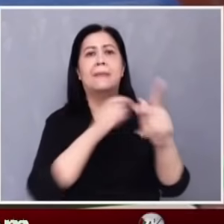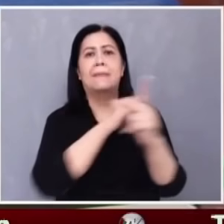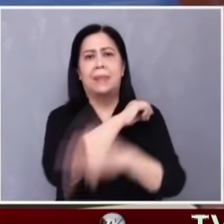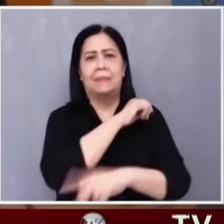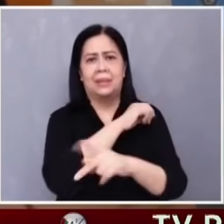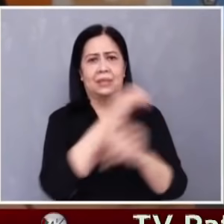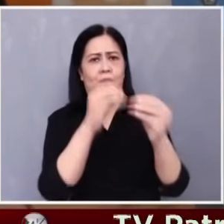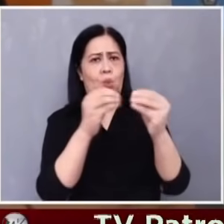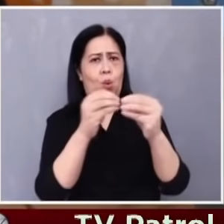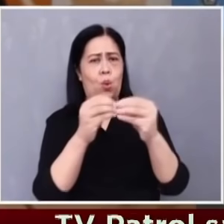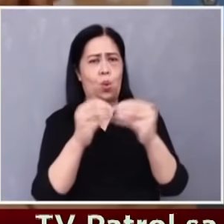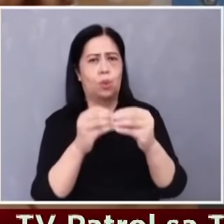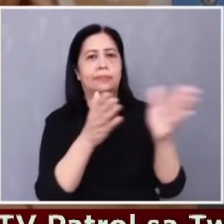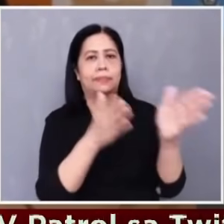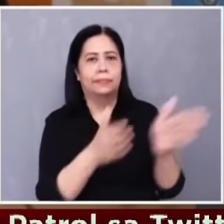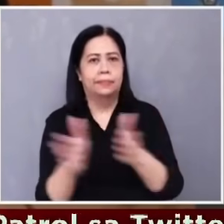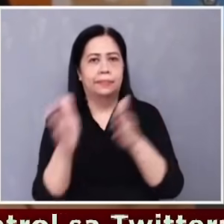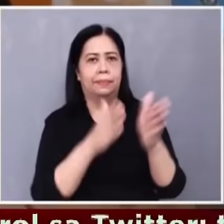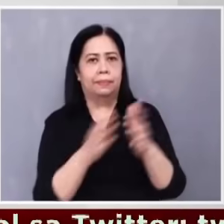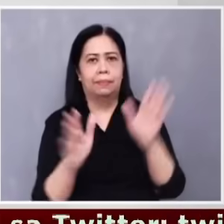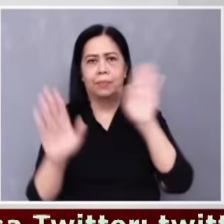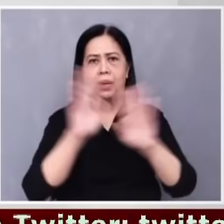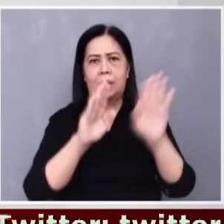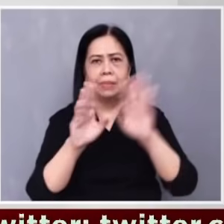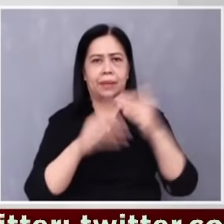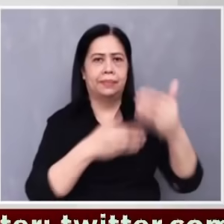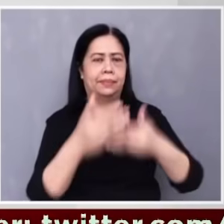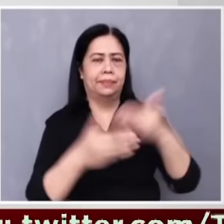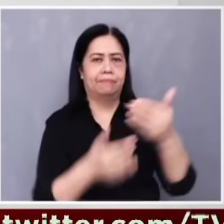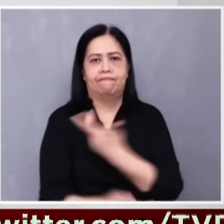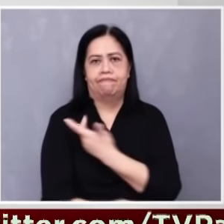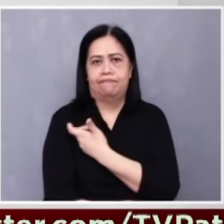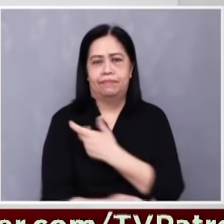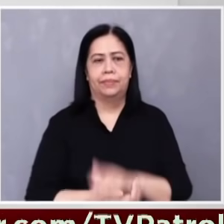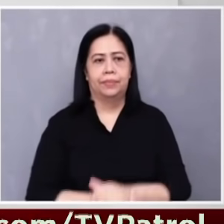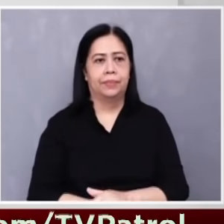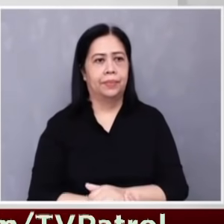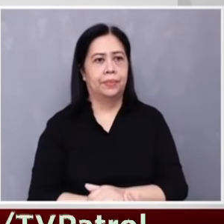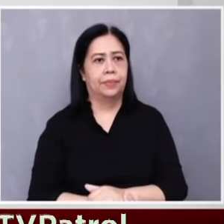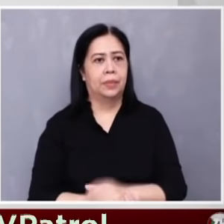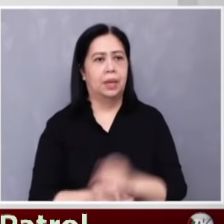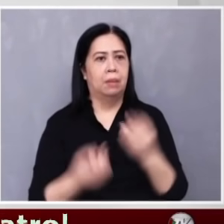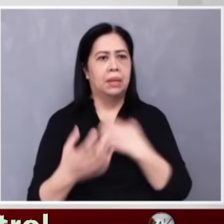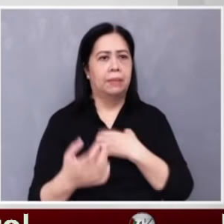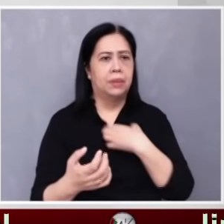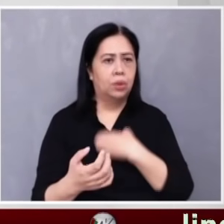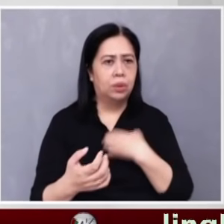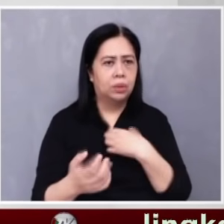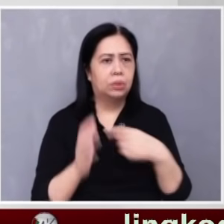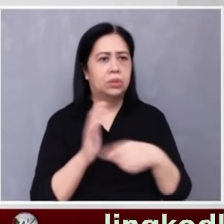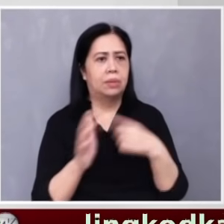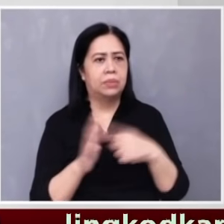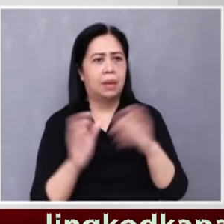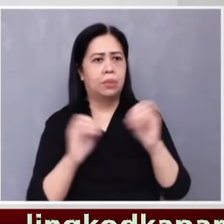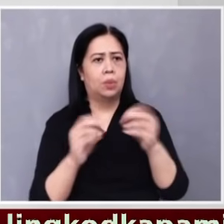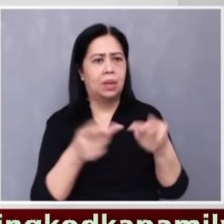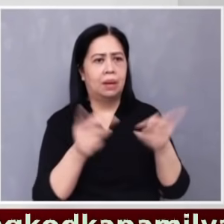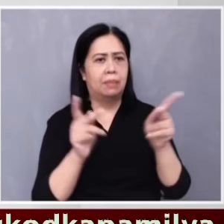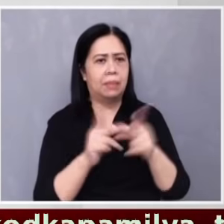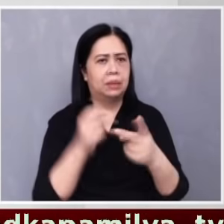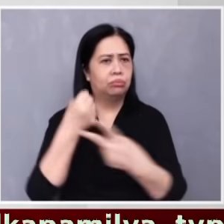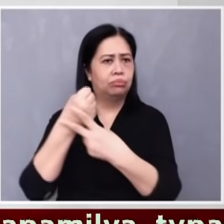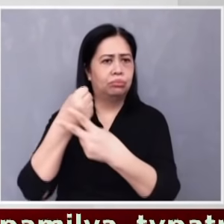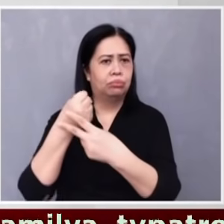at maplansya ang mga problema sa rollout. Marami yung nagre-reklamo. Kumisa, wala yung facilities for storage.